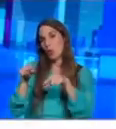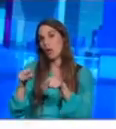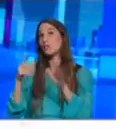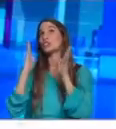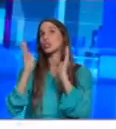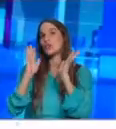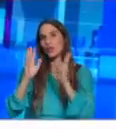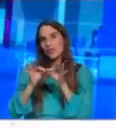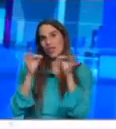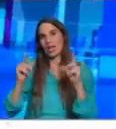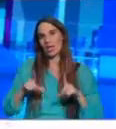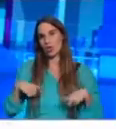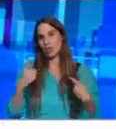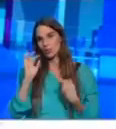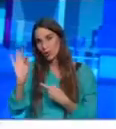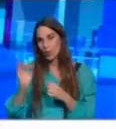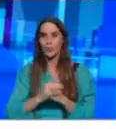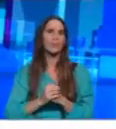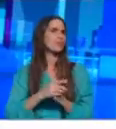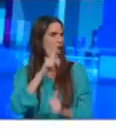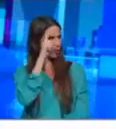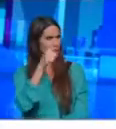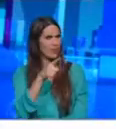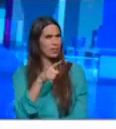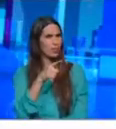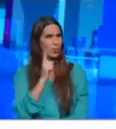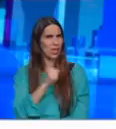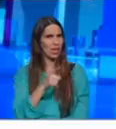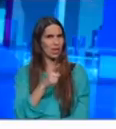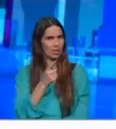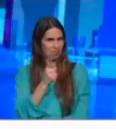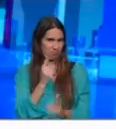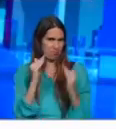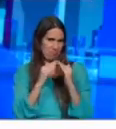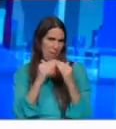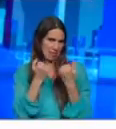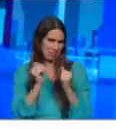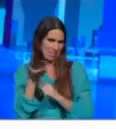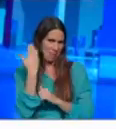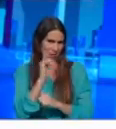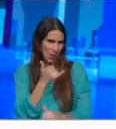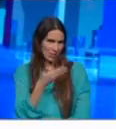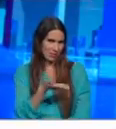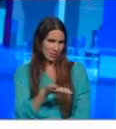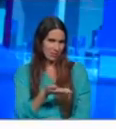סוף יתחיל לחיות את חייו. לדעתך הוא היה כבר לא צריך פשוט, תשמע, להיות בבית מזמן,